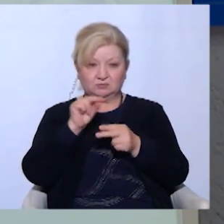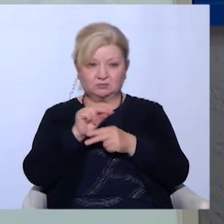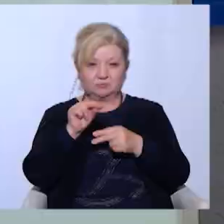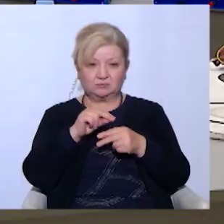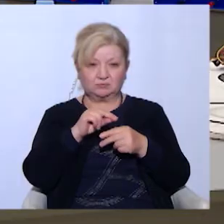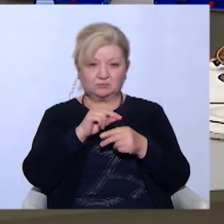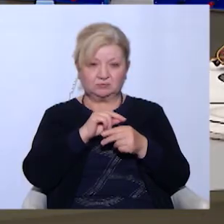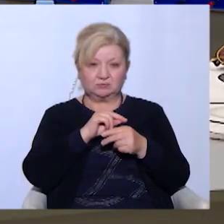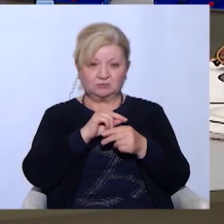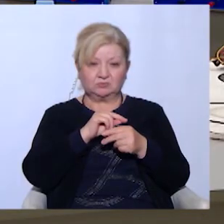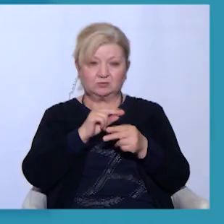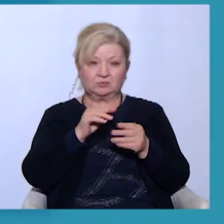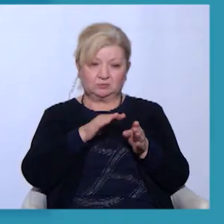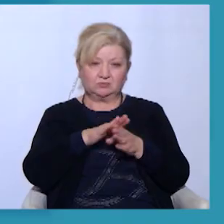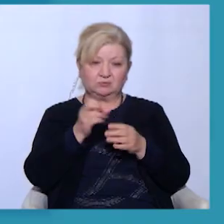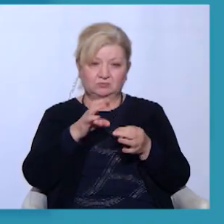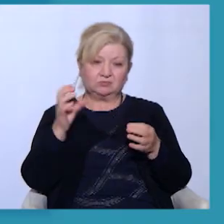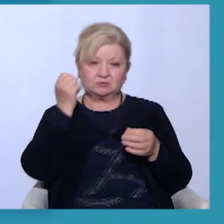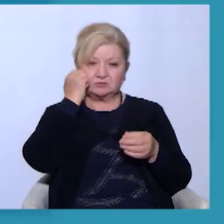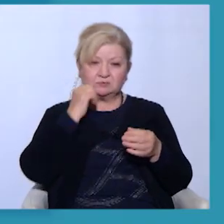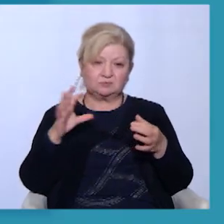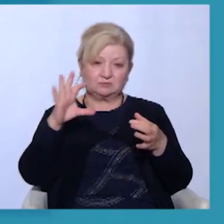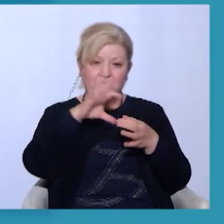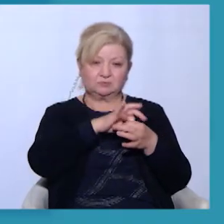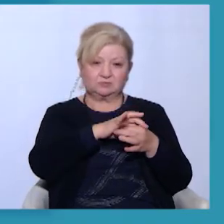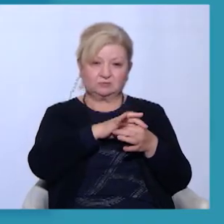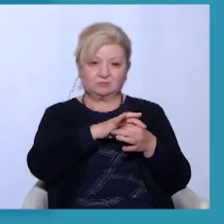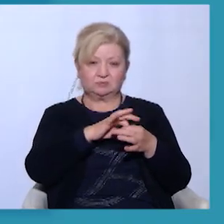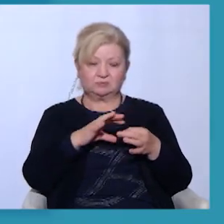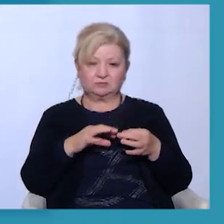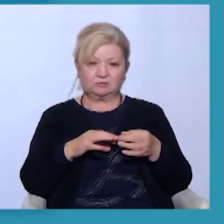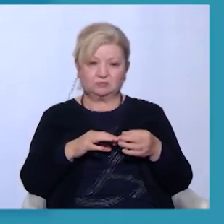რაღაცას ნებისმიერს ვაძლევ, ისევ შევასრულებინოთ.